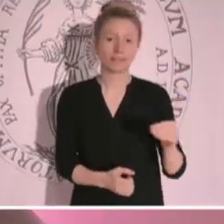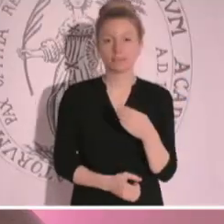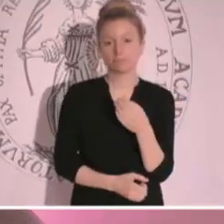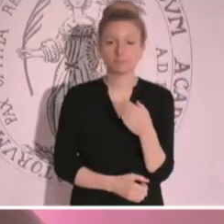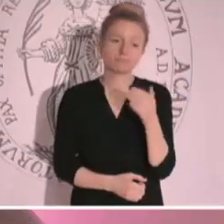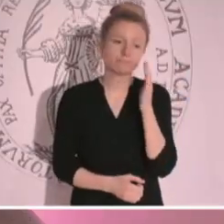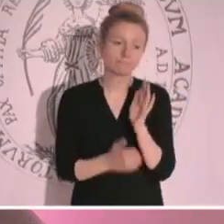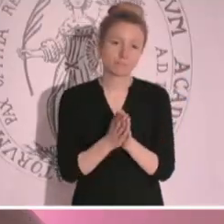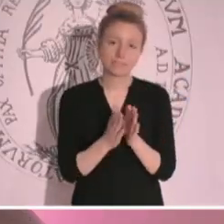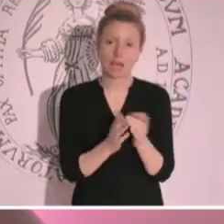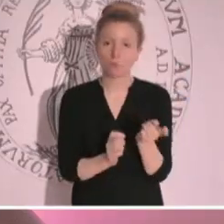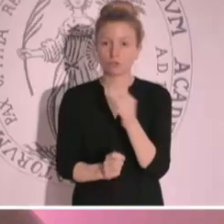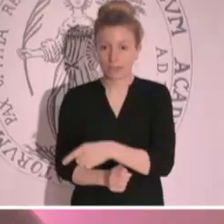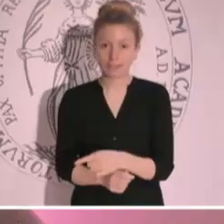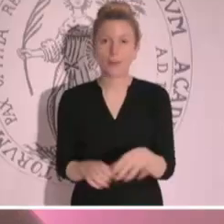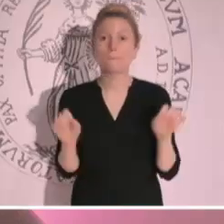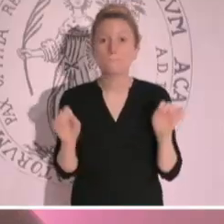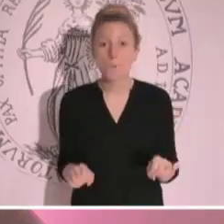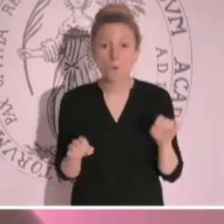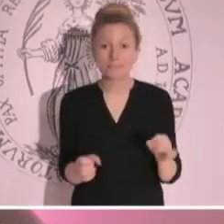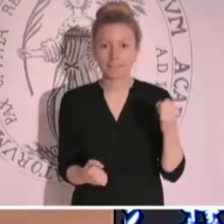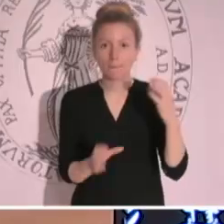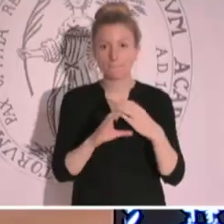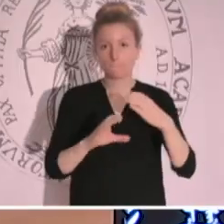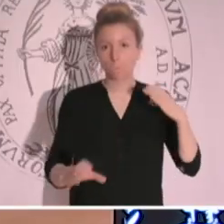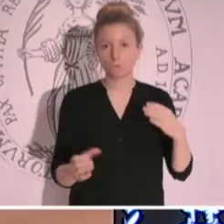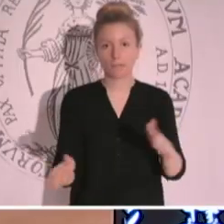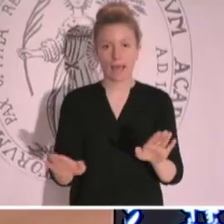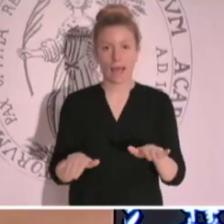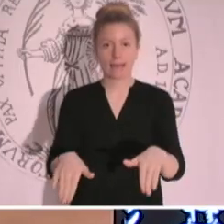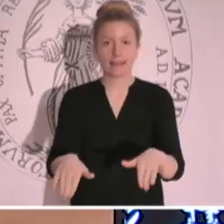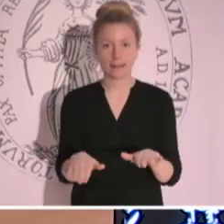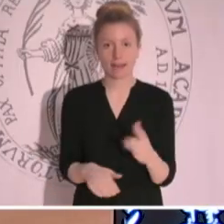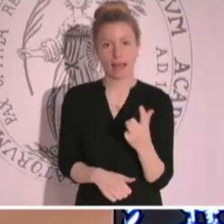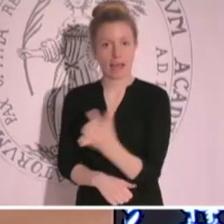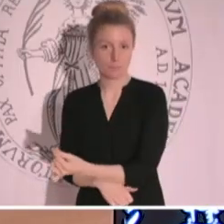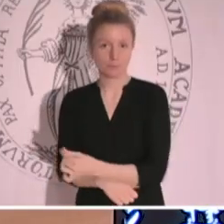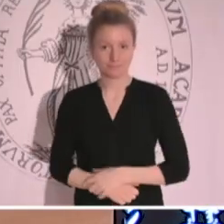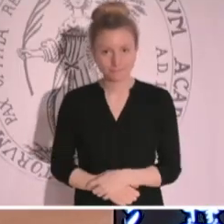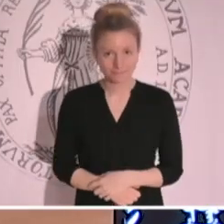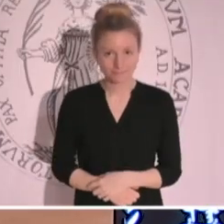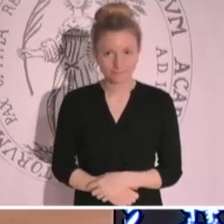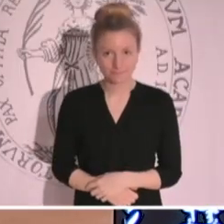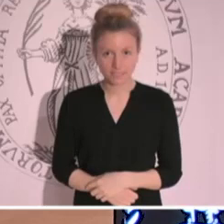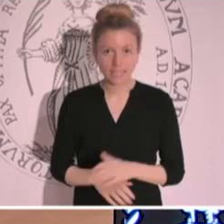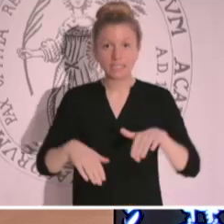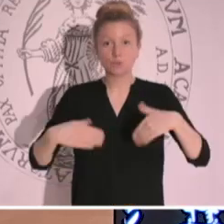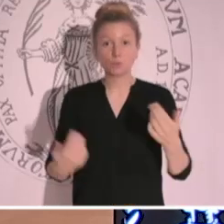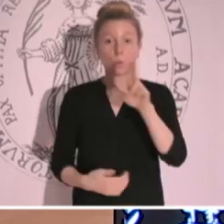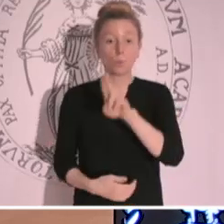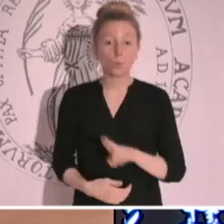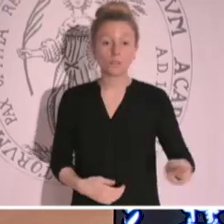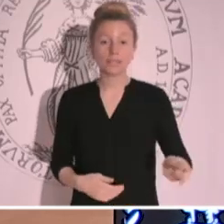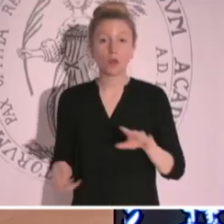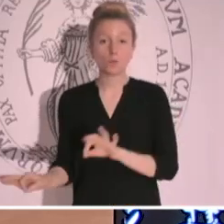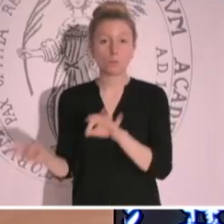Und als Dekan kann ich auch sagen, vielleicht für die Medizin, dass es sogar so ist, dass Kolleginnen und